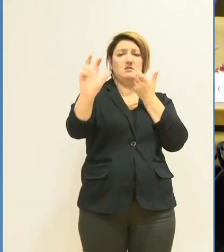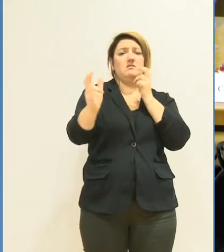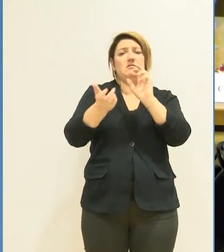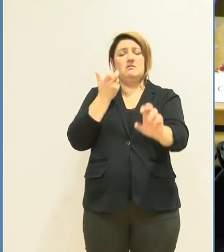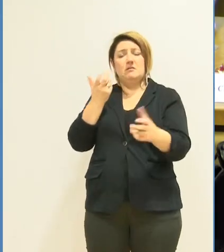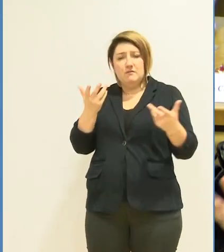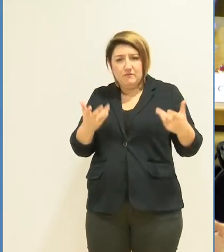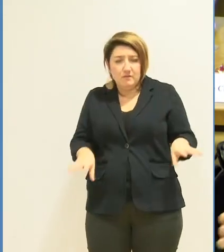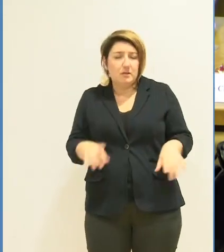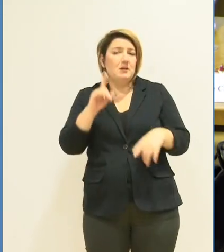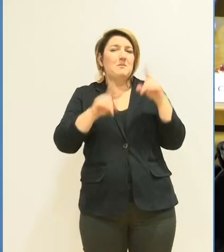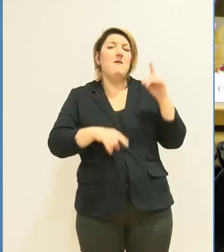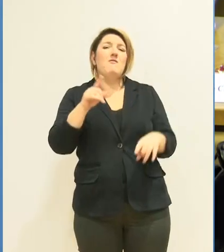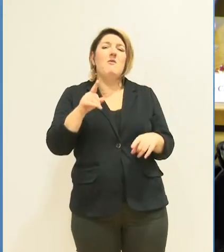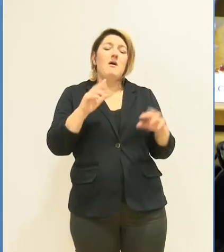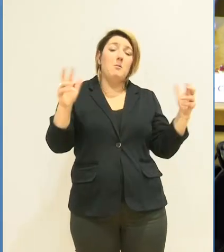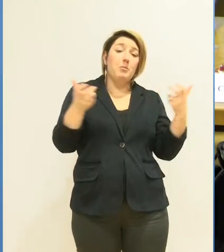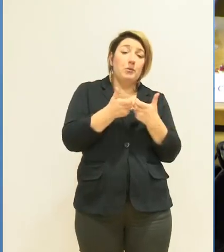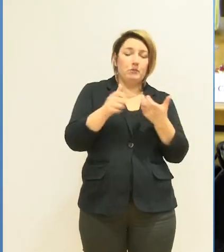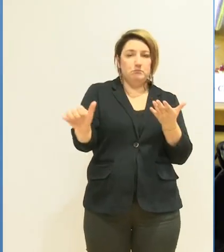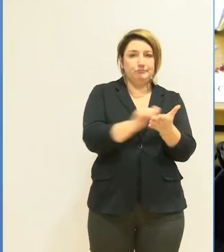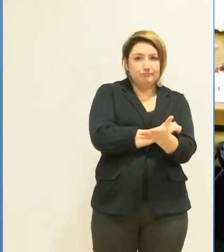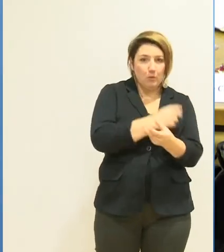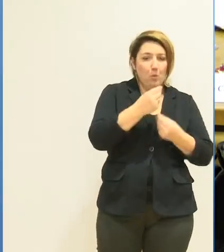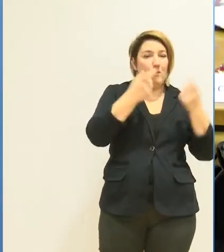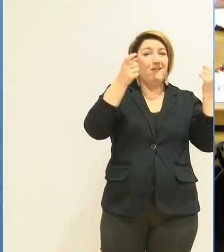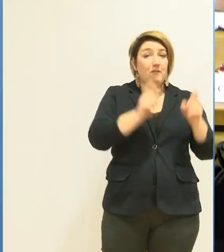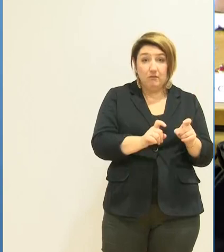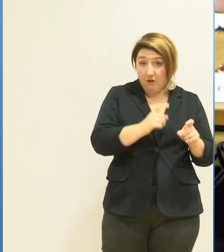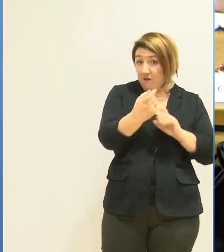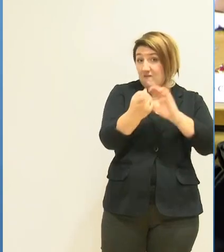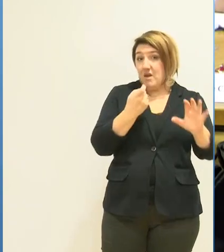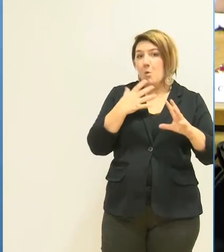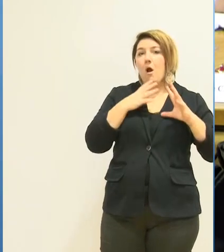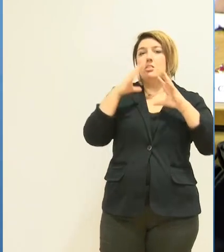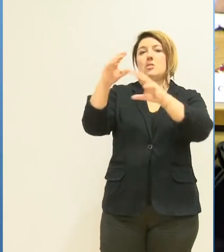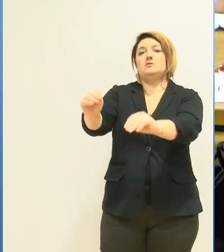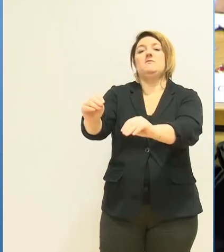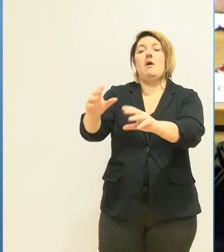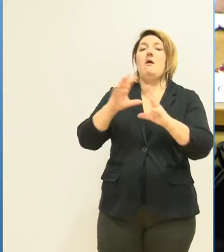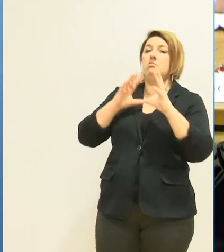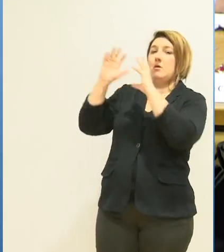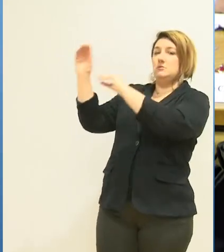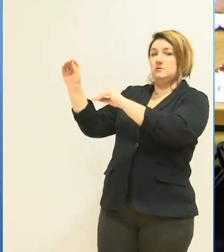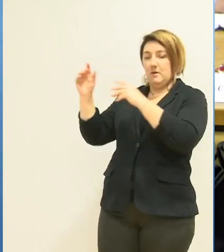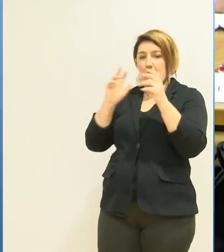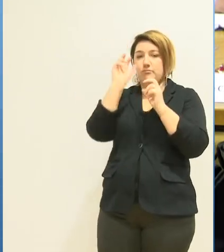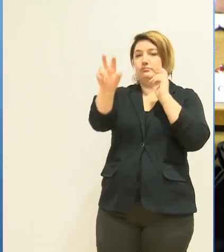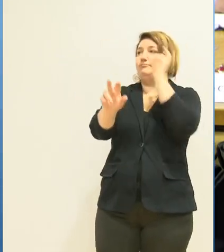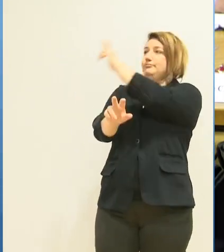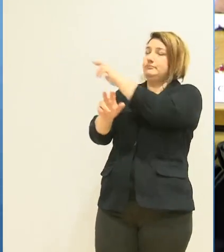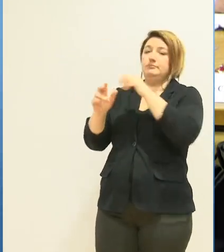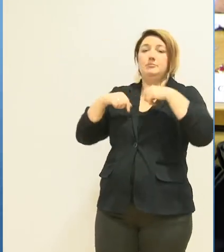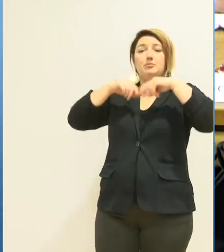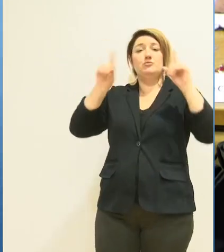baisses ou des disparitions de certains montant sur le budget de la ville sont en fait qu'il y ait au transfert de ses montants sur d'autres